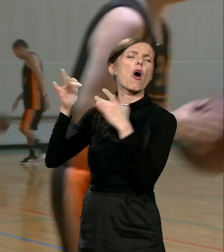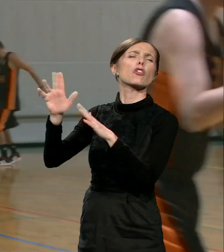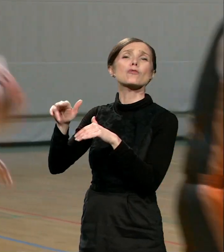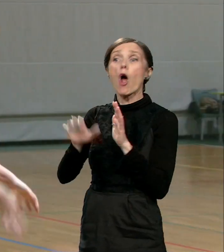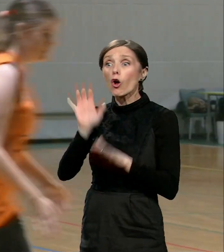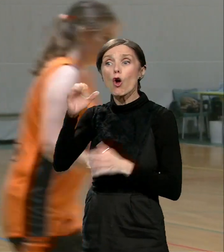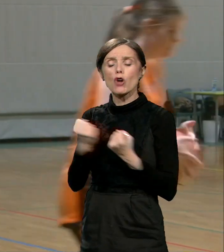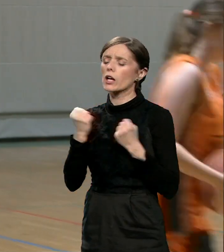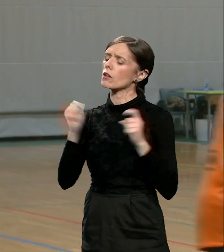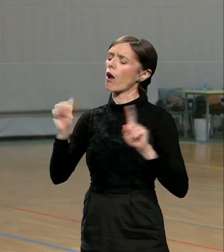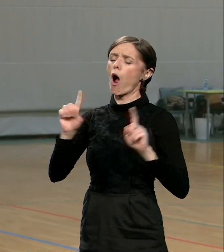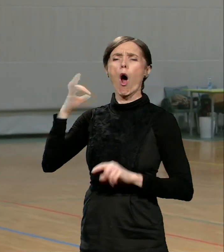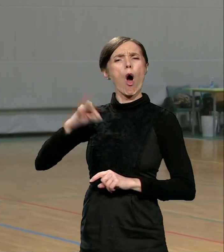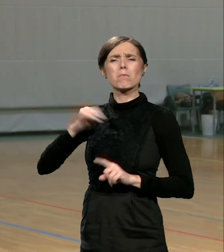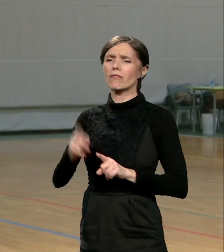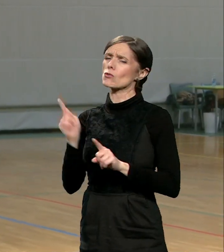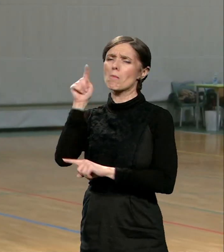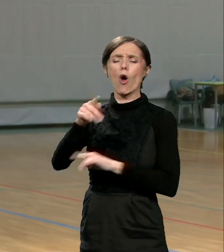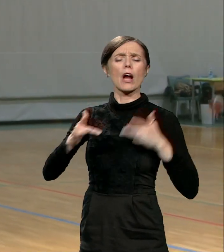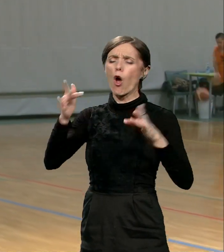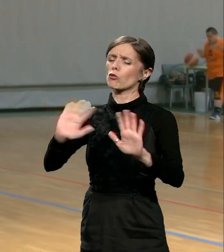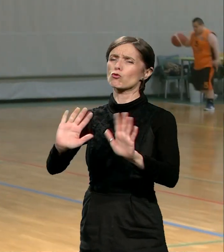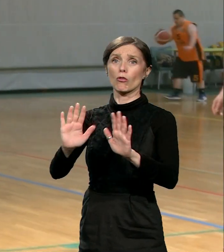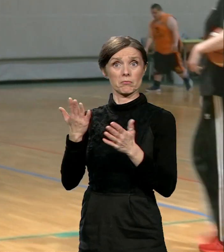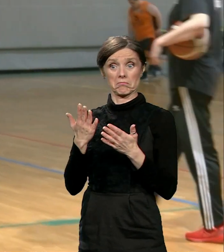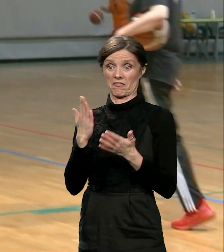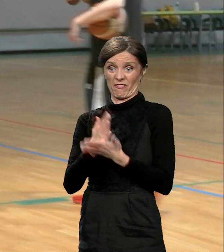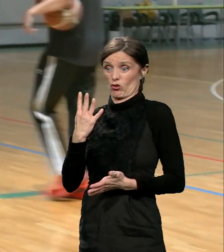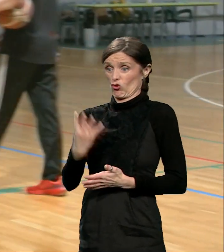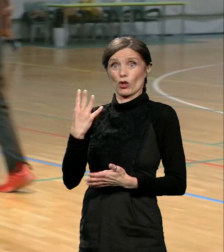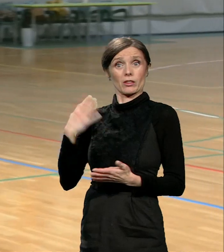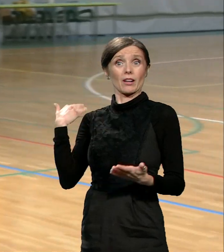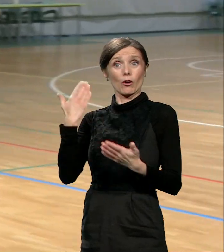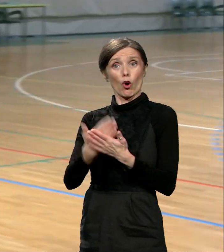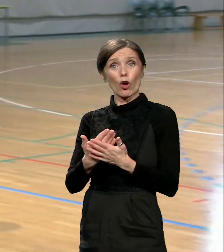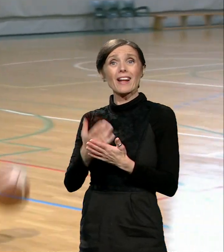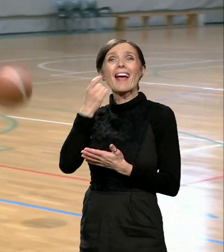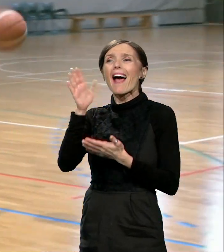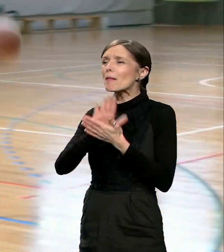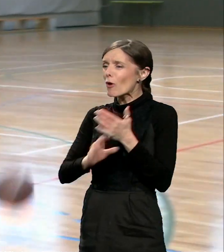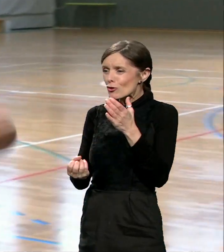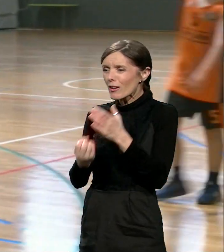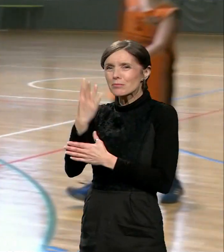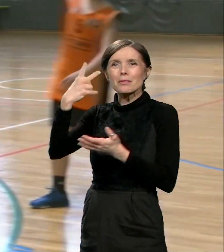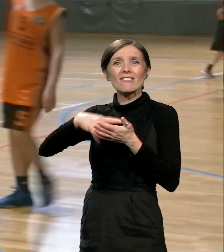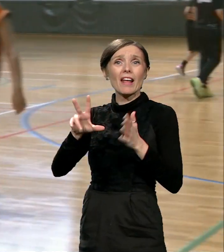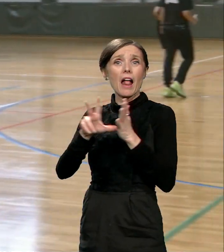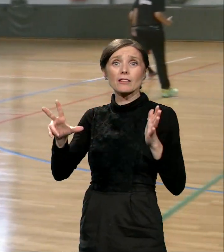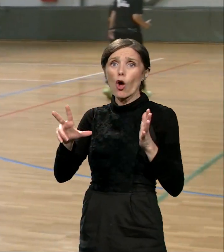ne. Baš se dobro druži. To traje već 4 godine. Mi smo od prvog dana ovde, od